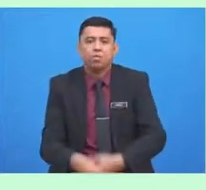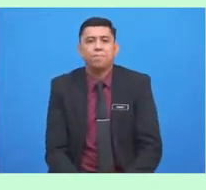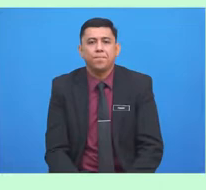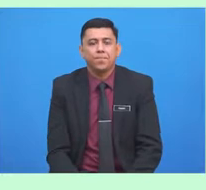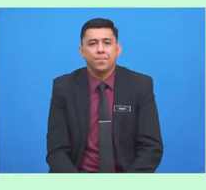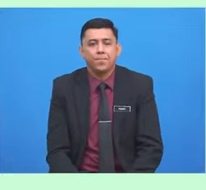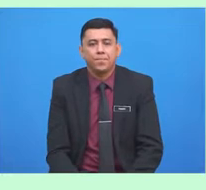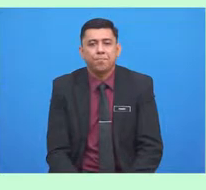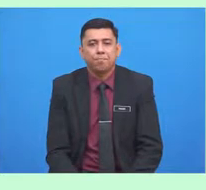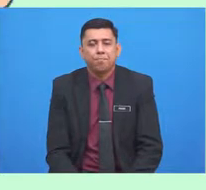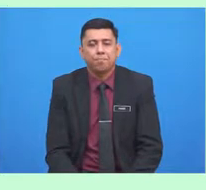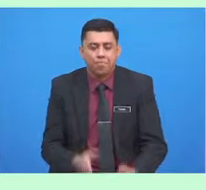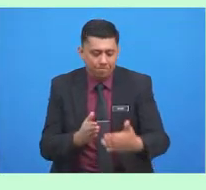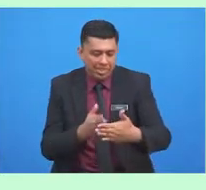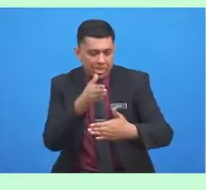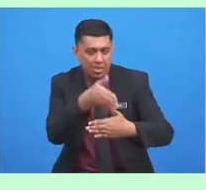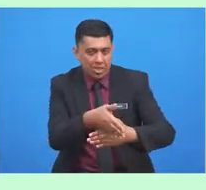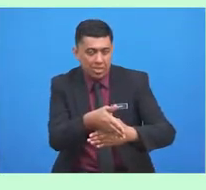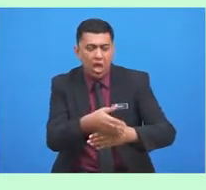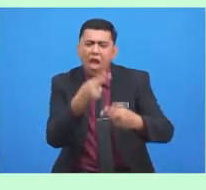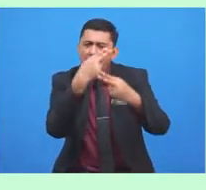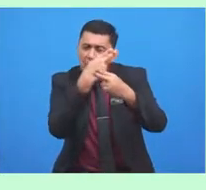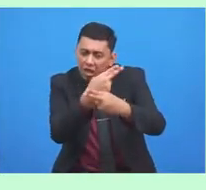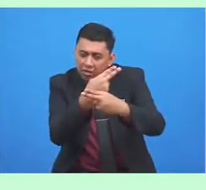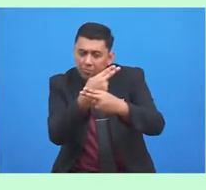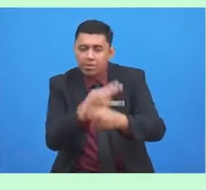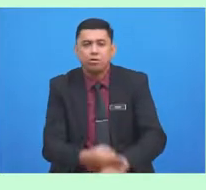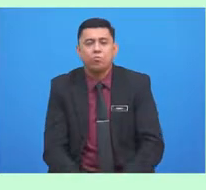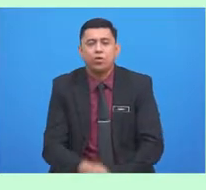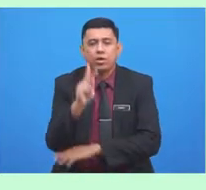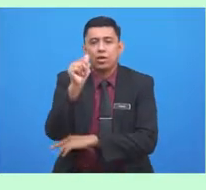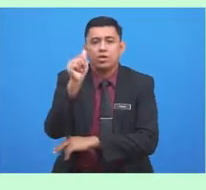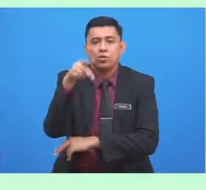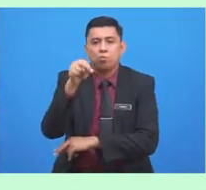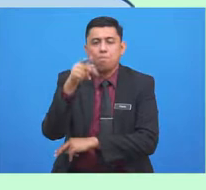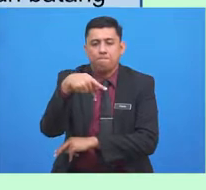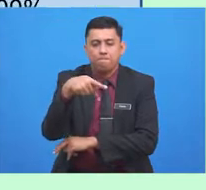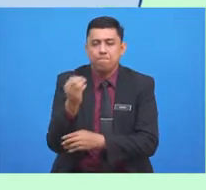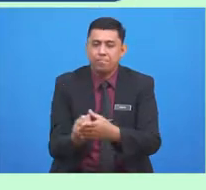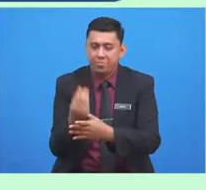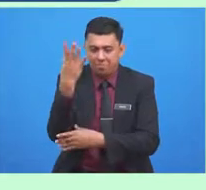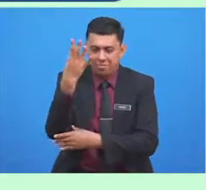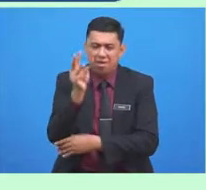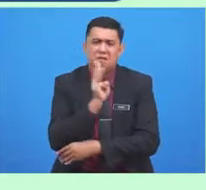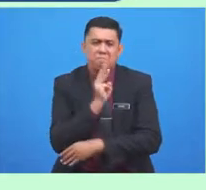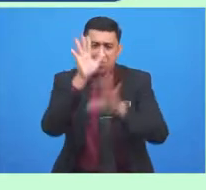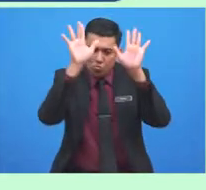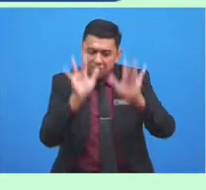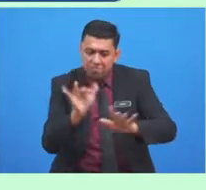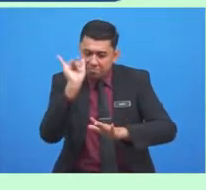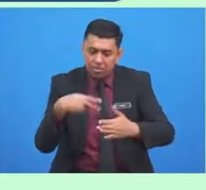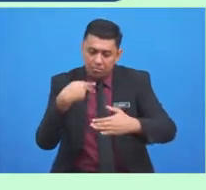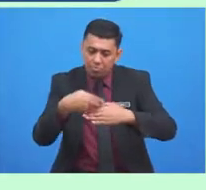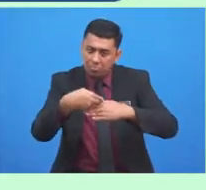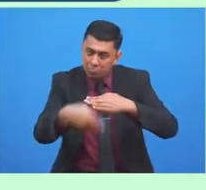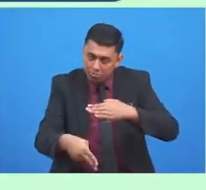pintasan. Ia merujuk kepada halangan oleh kanopi tumbuh-tumbuhan terhadap air hujan yang turun sebelum